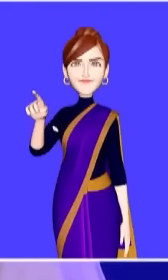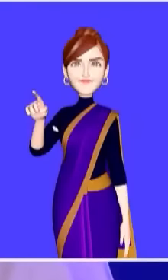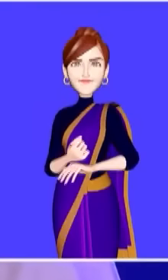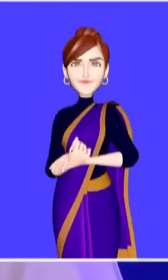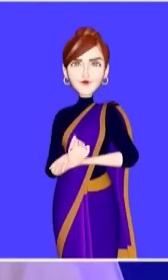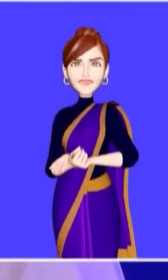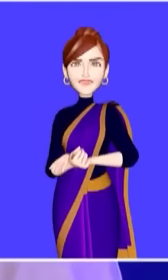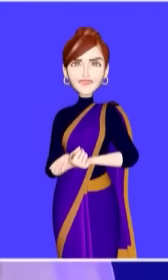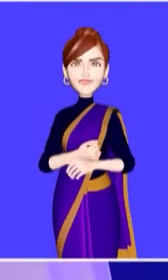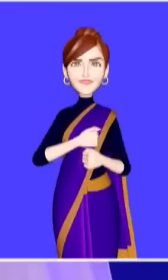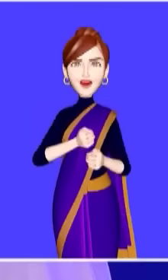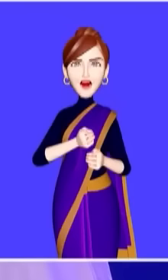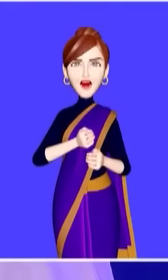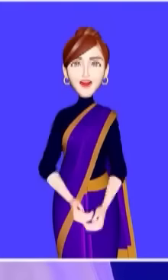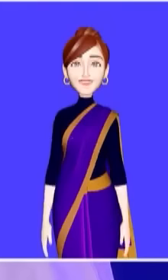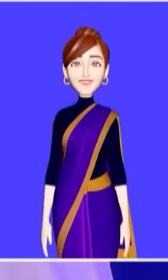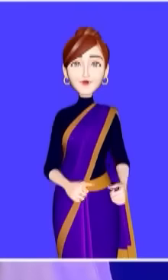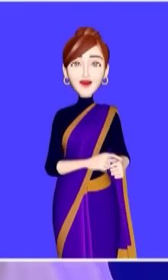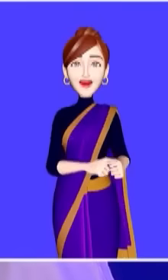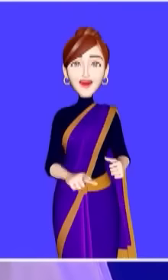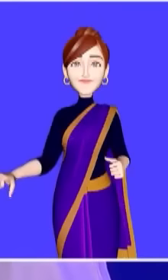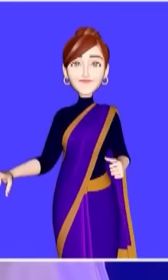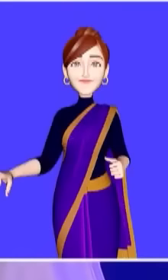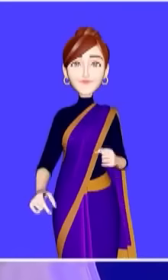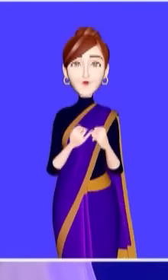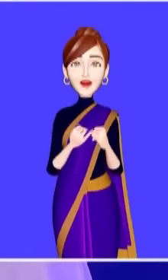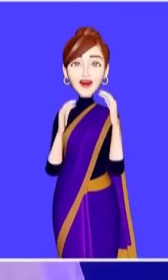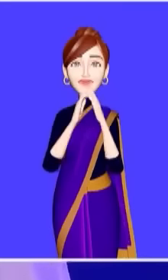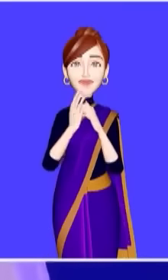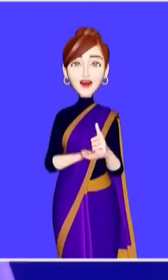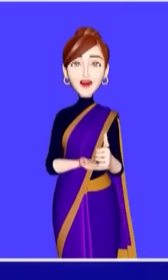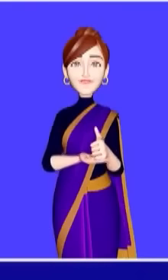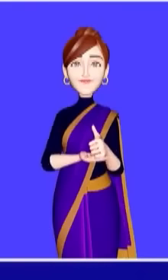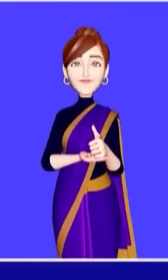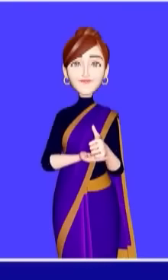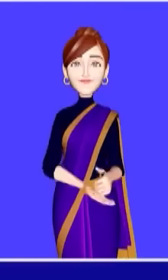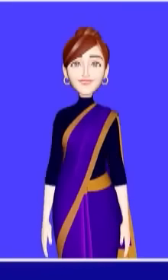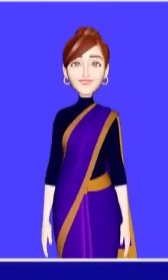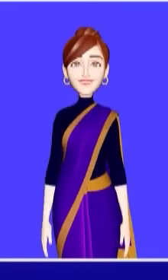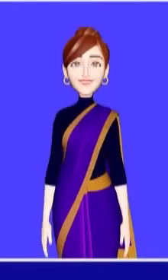इंसान सिर्फ डेटा